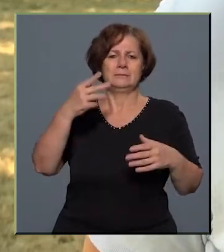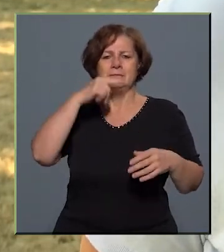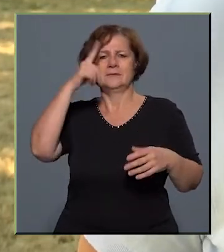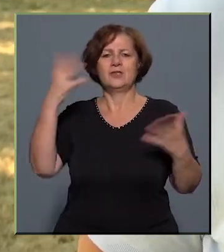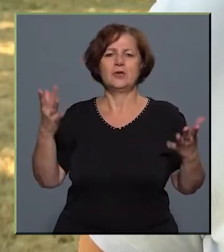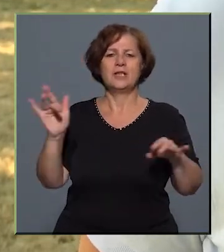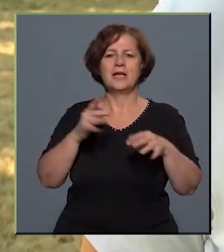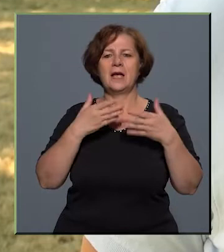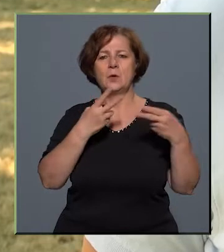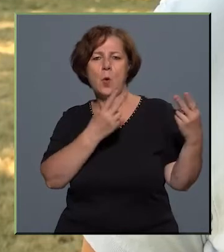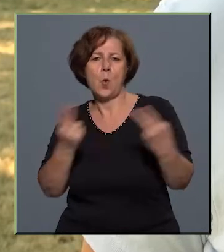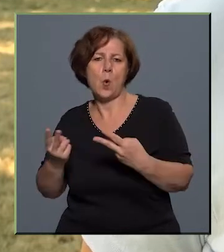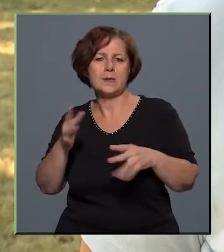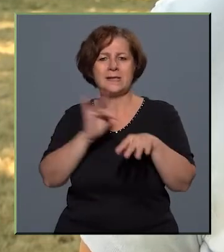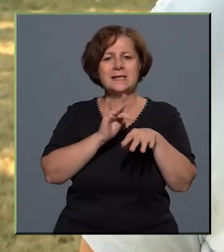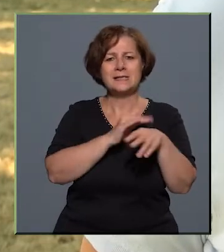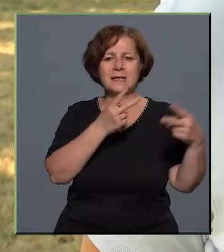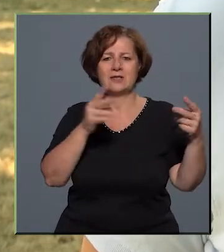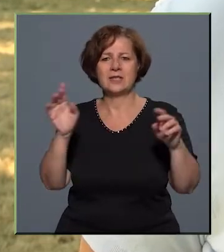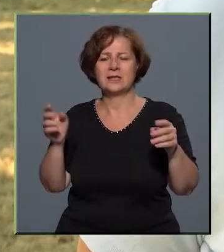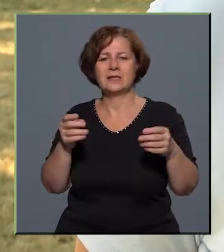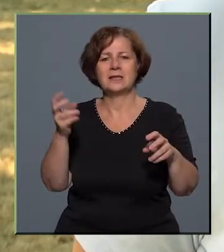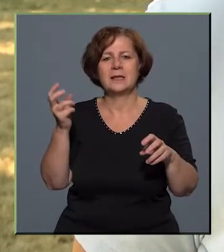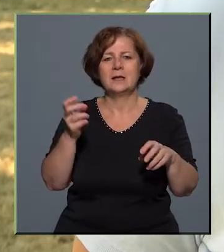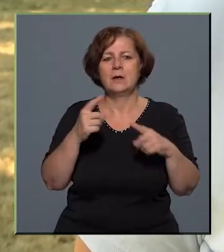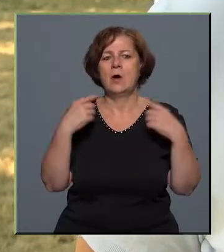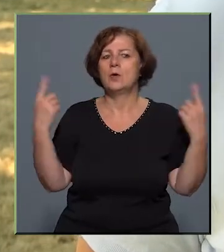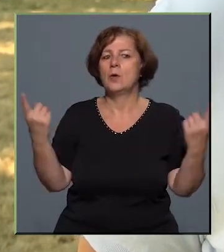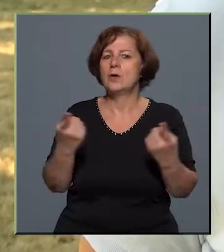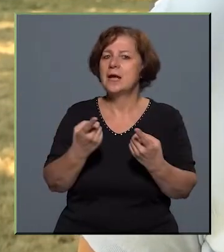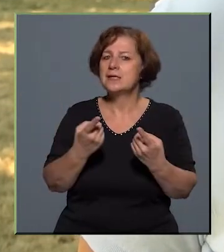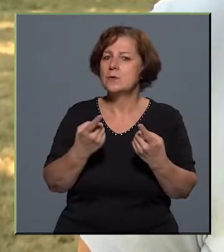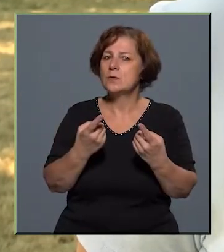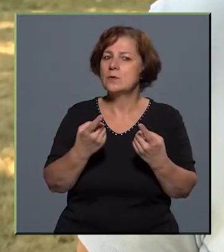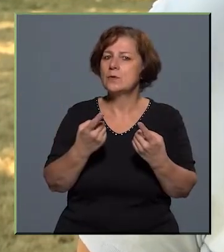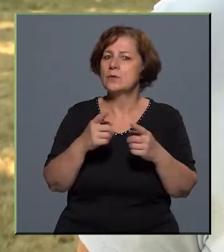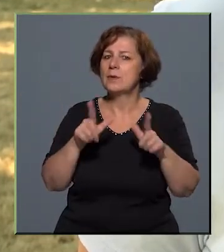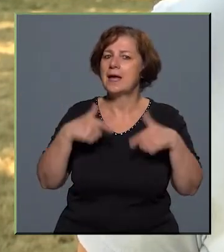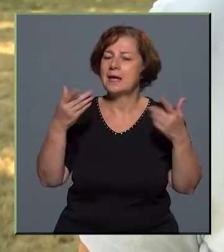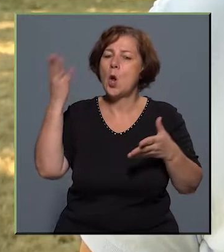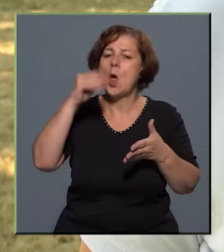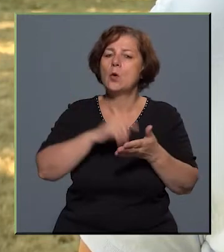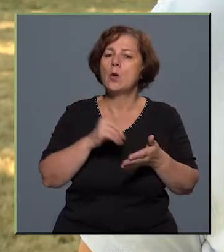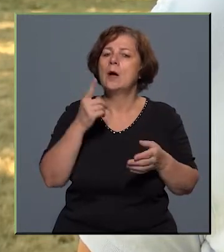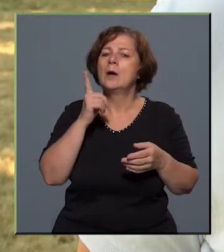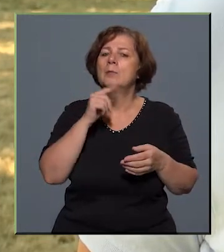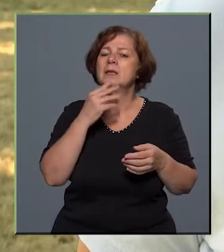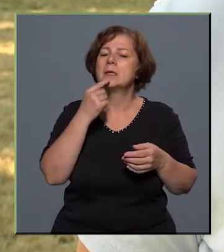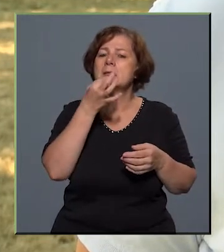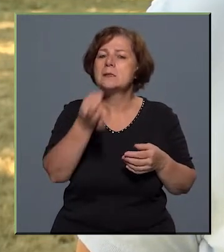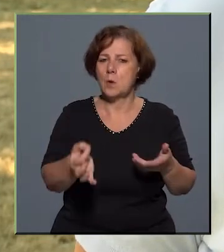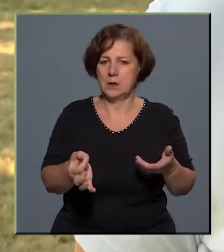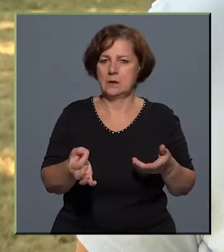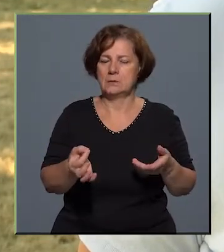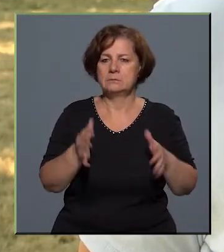színesebbé teszi még jobban Kőbányát, vajon mit szólnak a környezetben élő lakók. És megnyugtattak, hogy